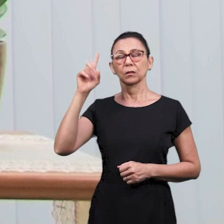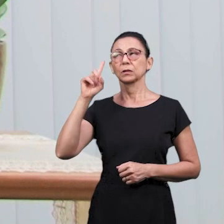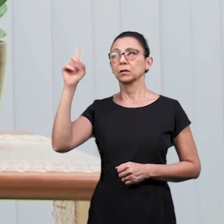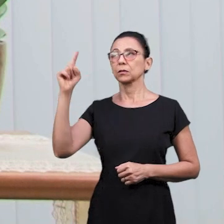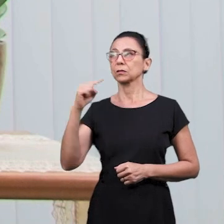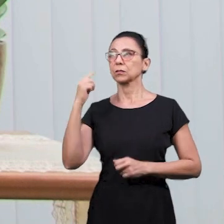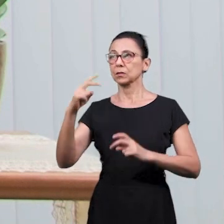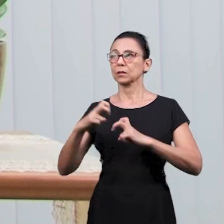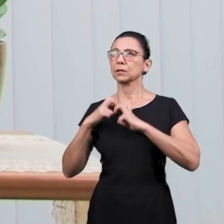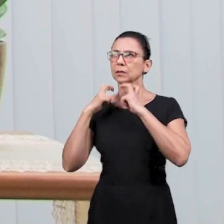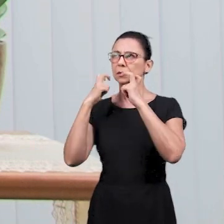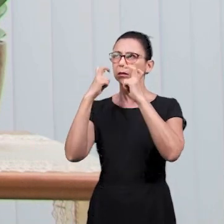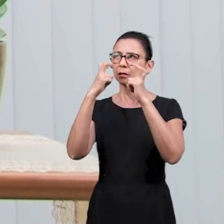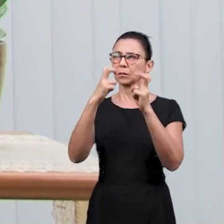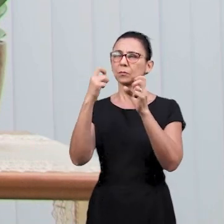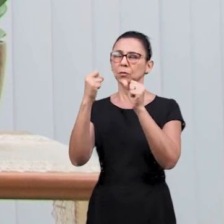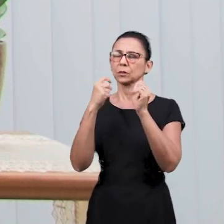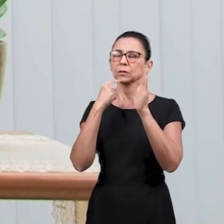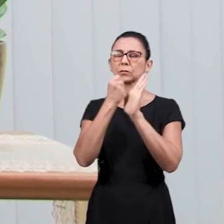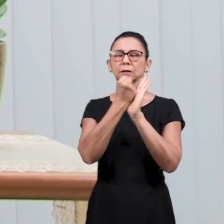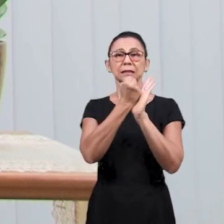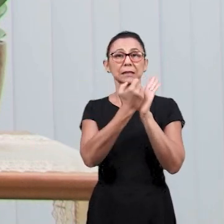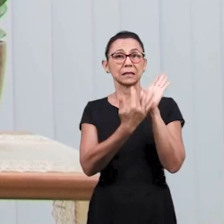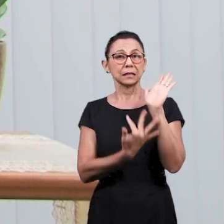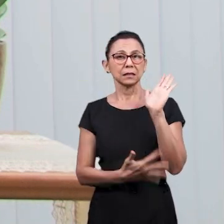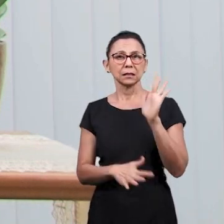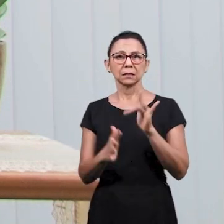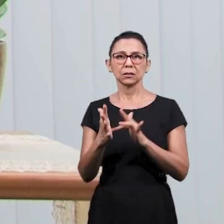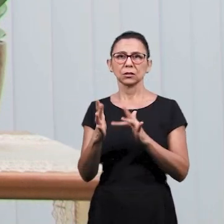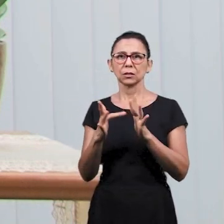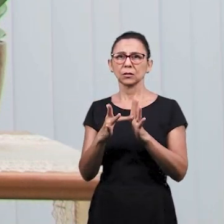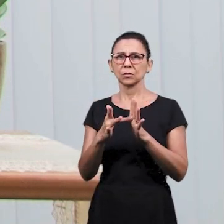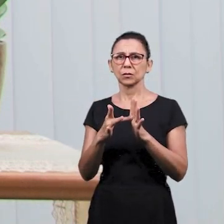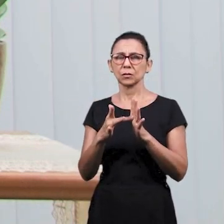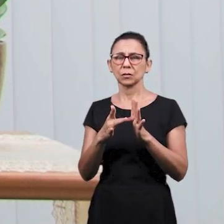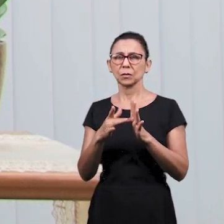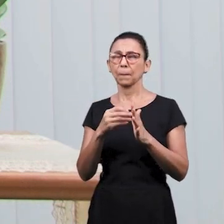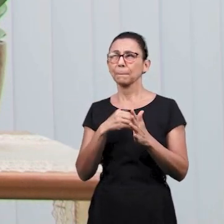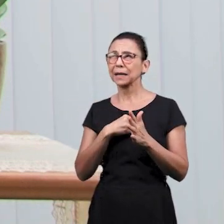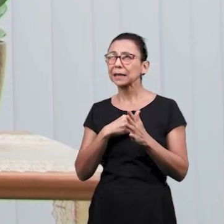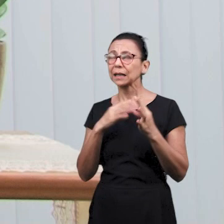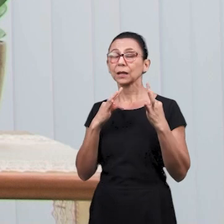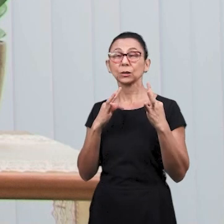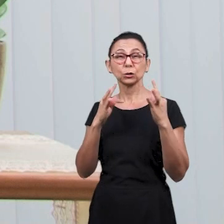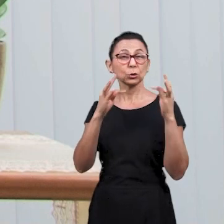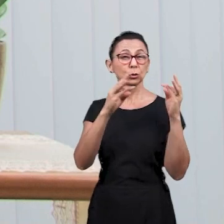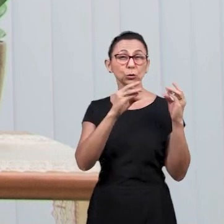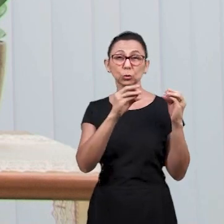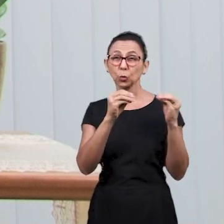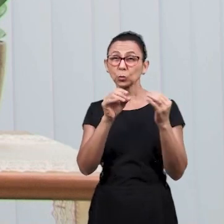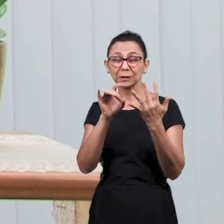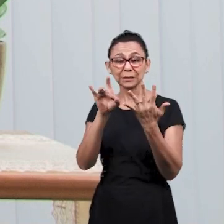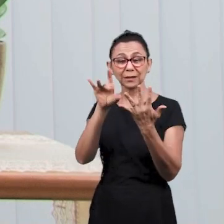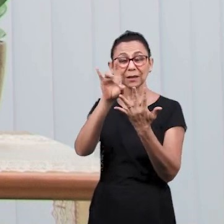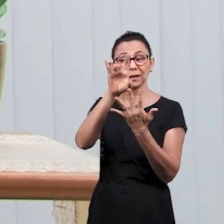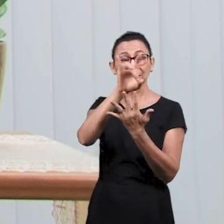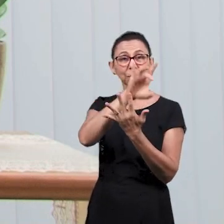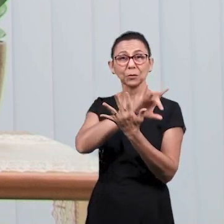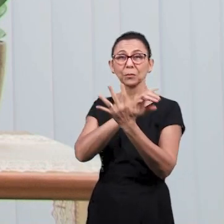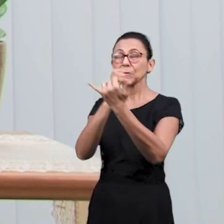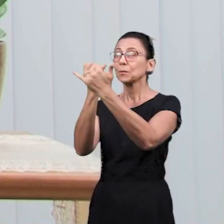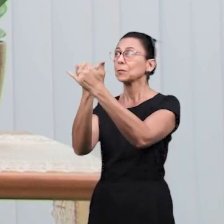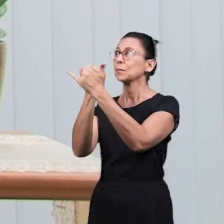Наш Бог, мы взываем к Тебе о силе, которая в крови Иисуса. Мы просим Тебя о прощении наших грехов,